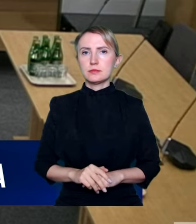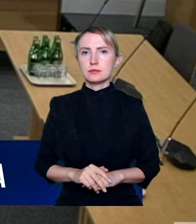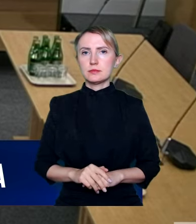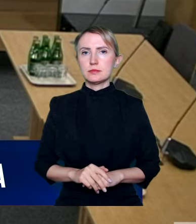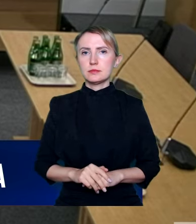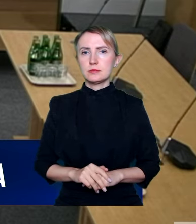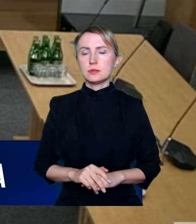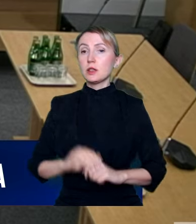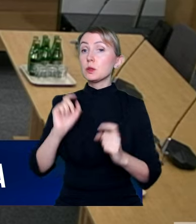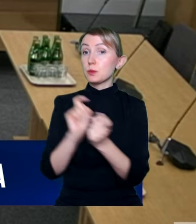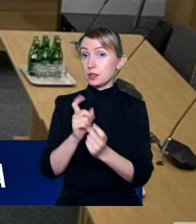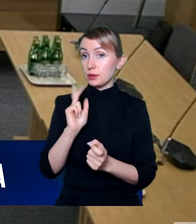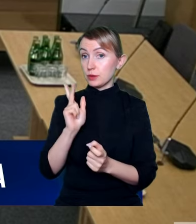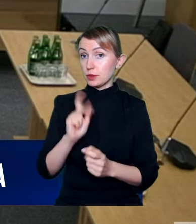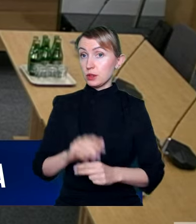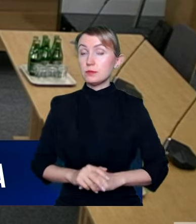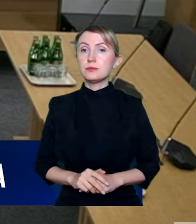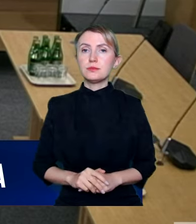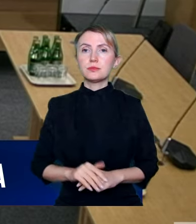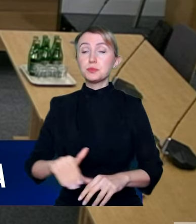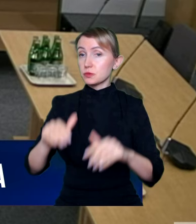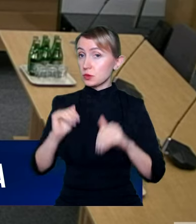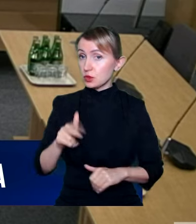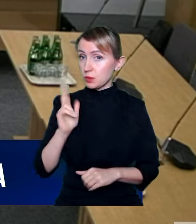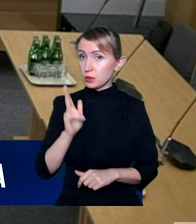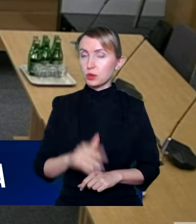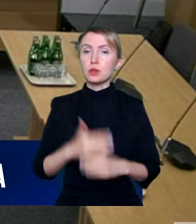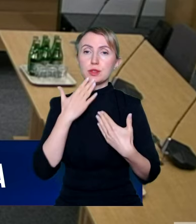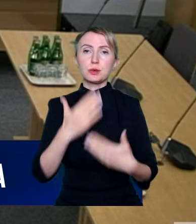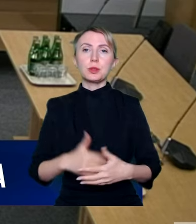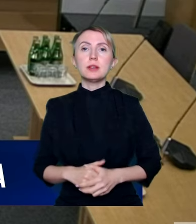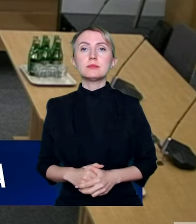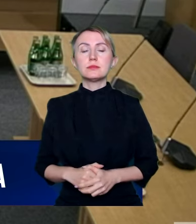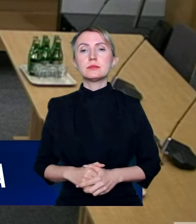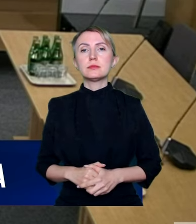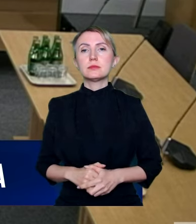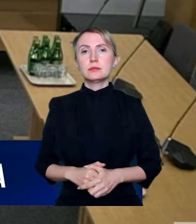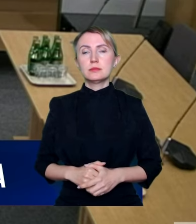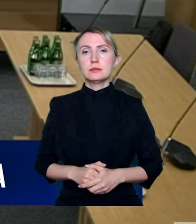Kto jest przeciw? Kto się wstrzymał? Dziękuję.